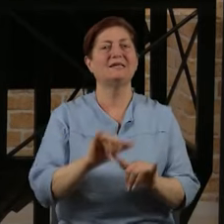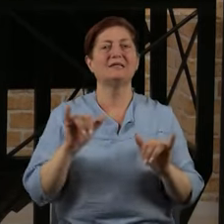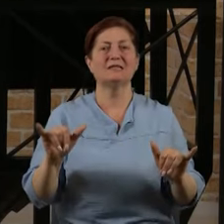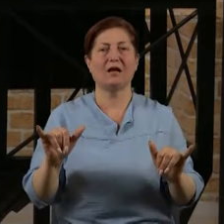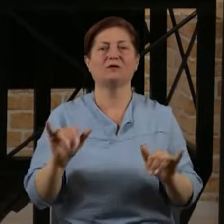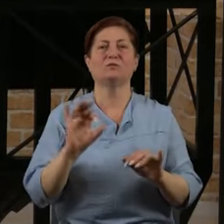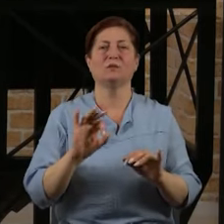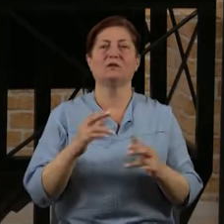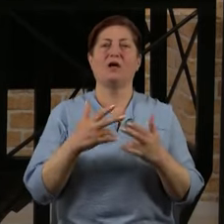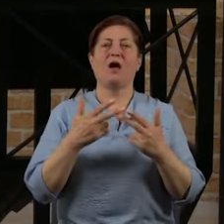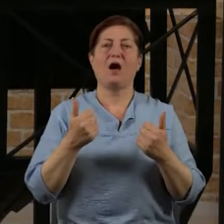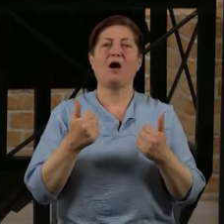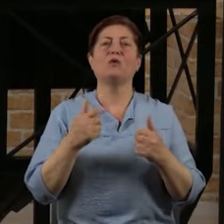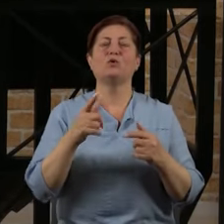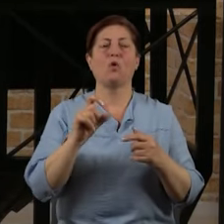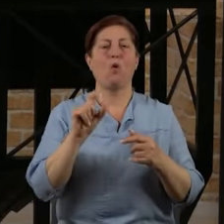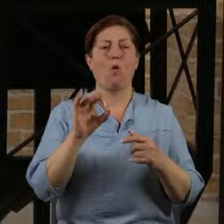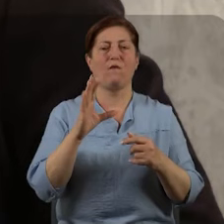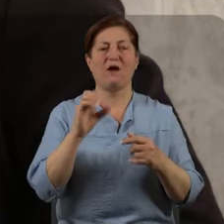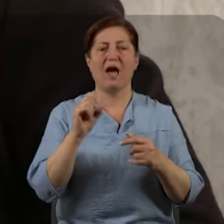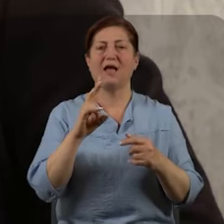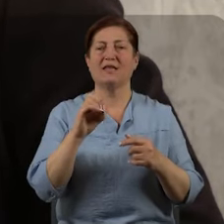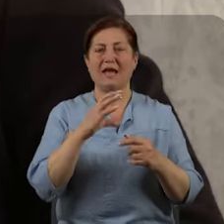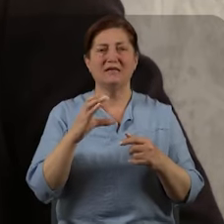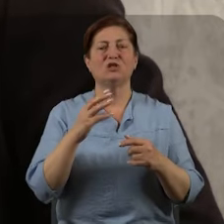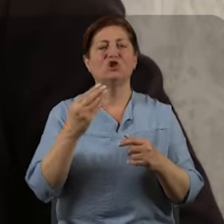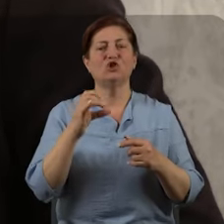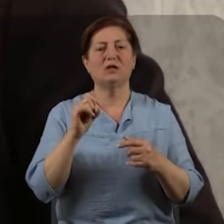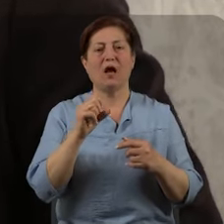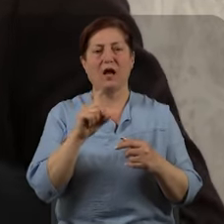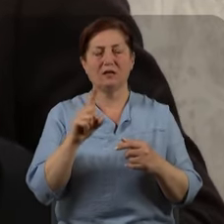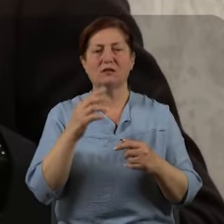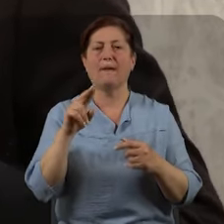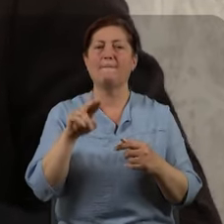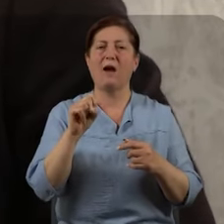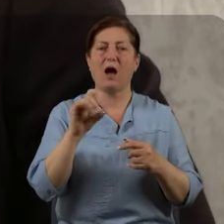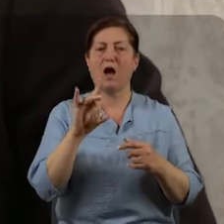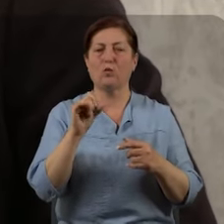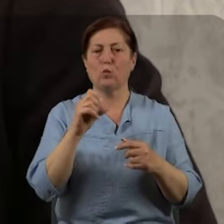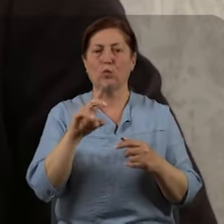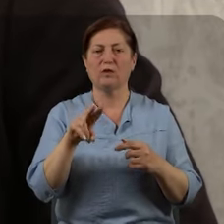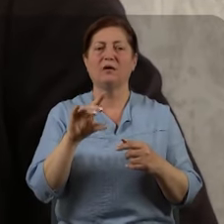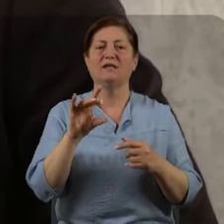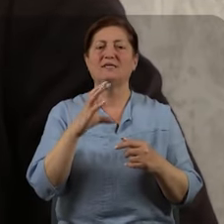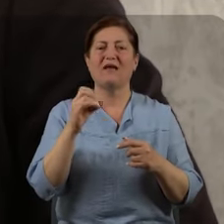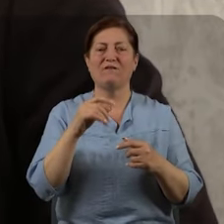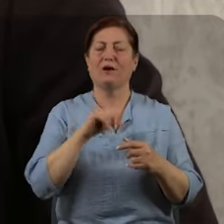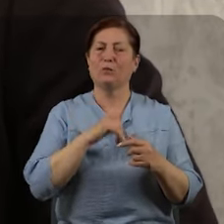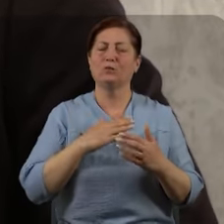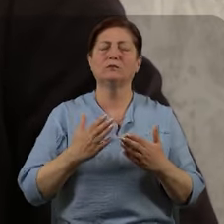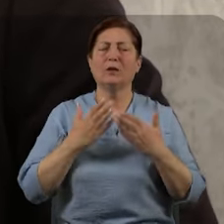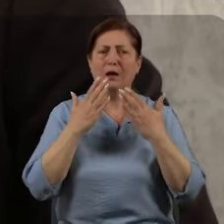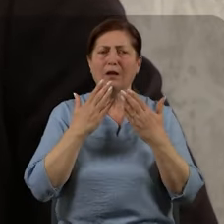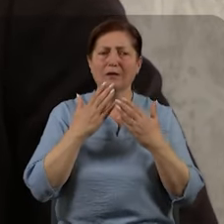մյուս բանաստեղծների Հովհաննես Շիրազի, Պաուլ Սևակի ստեղծագործության մեջ, ընթերցենք մեր բանաստեղծների մայրերի